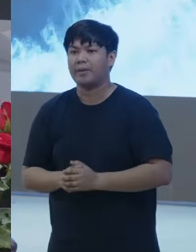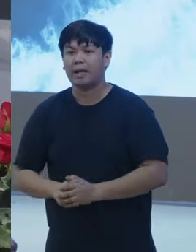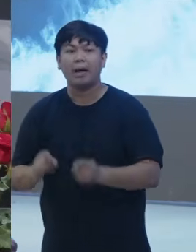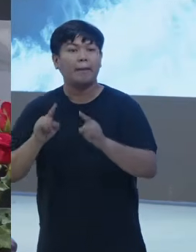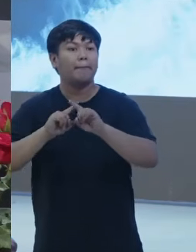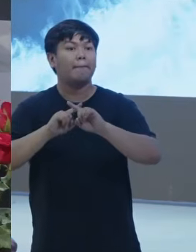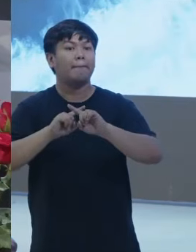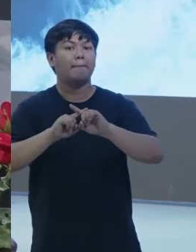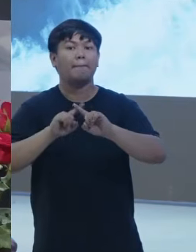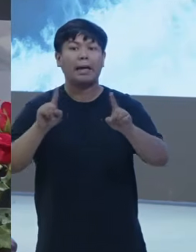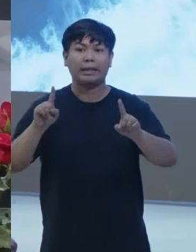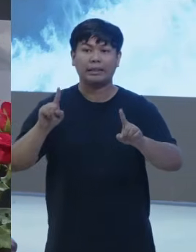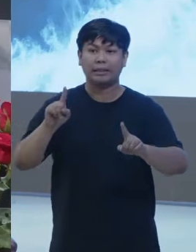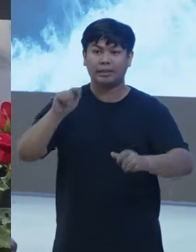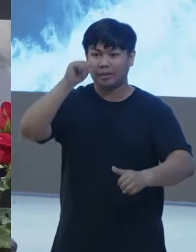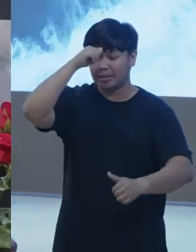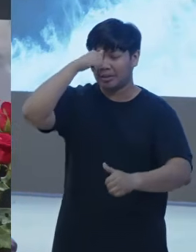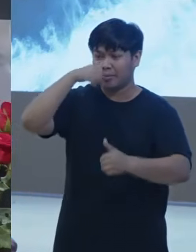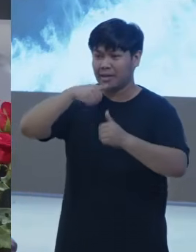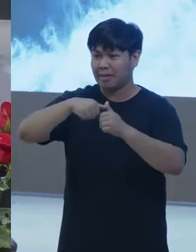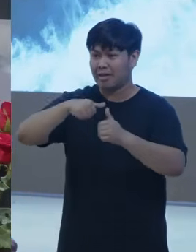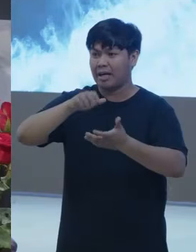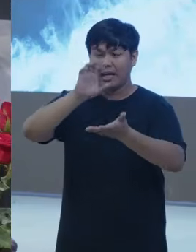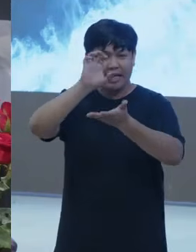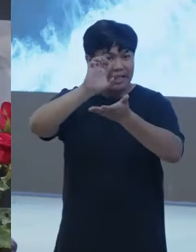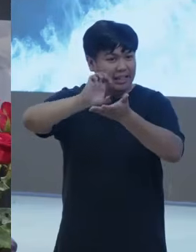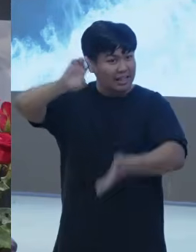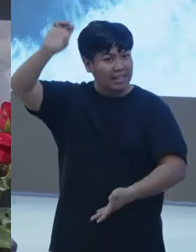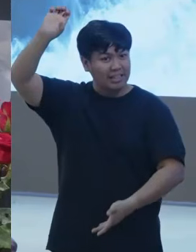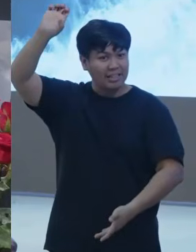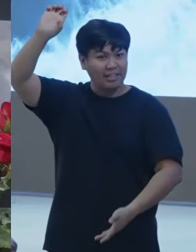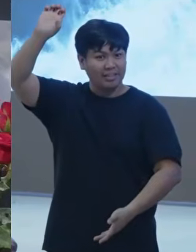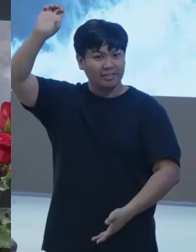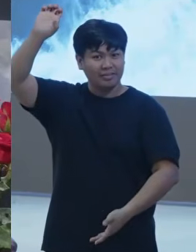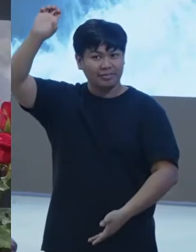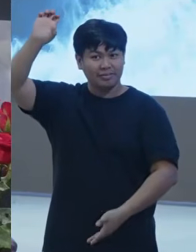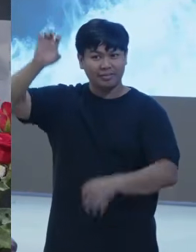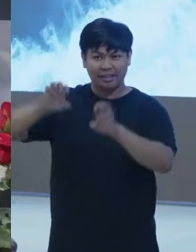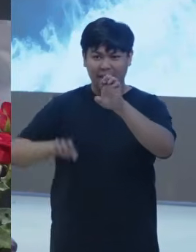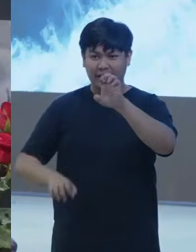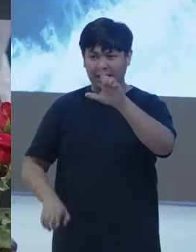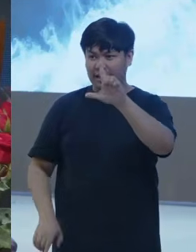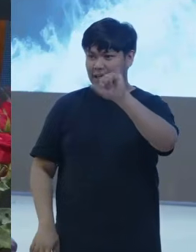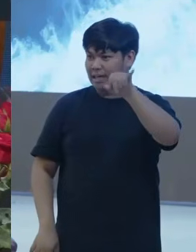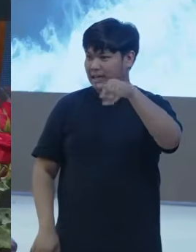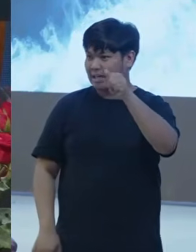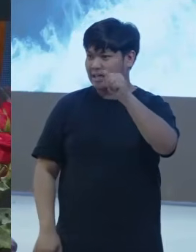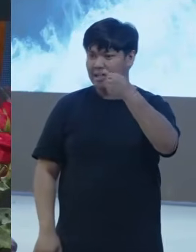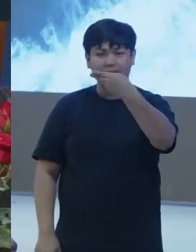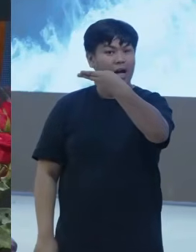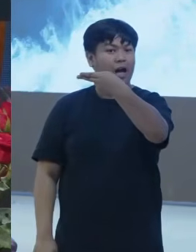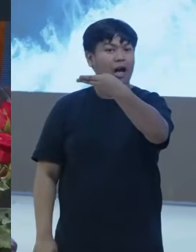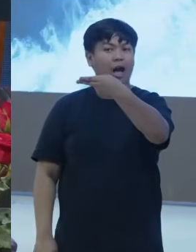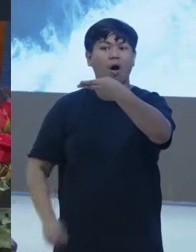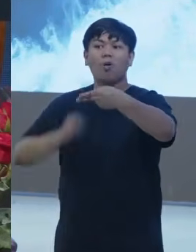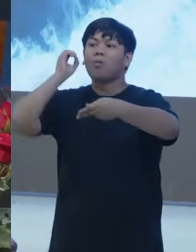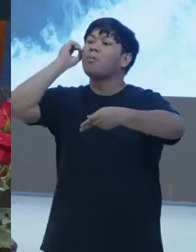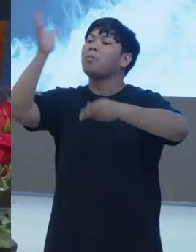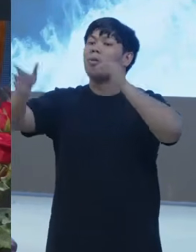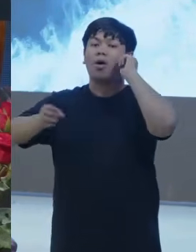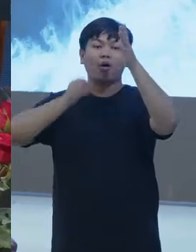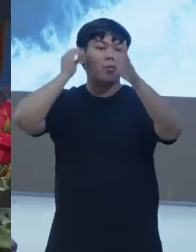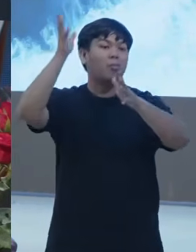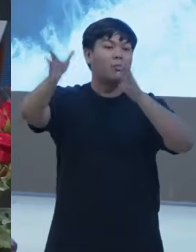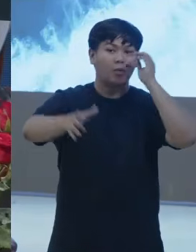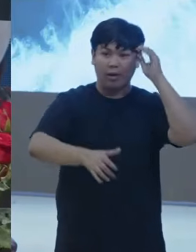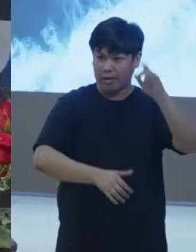Elijah, yung magaling na propeta na si Elijah, siya ang tinatawag na pinakatanyag sa mga propeta. Si